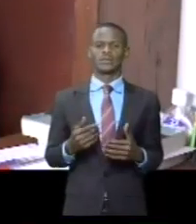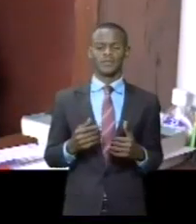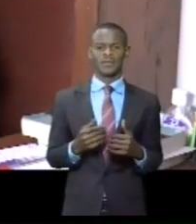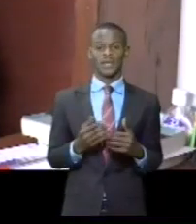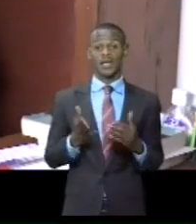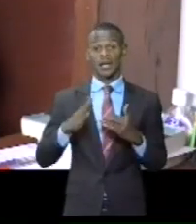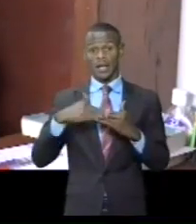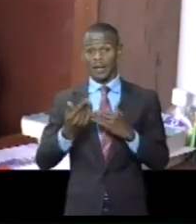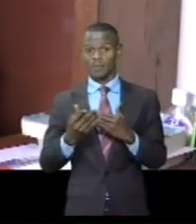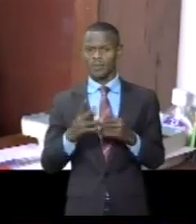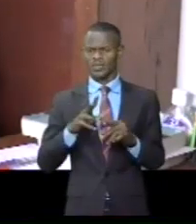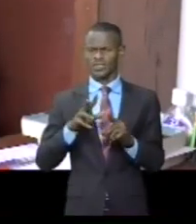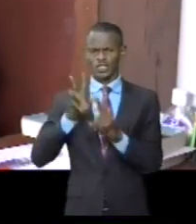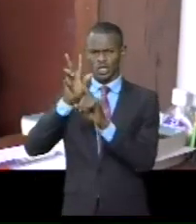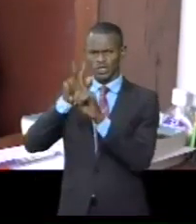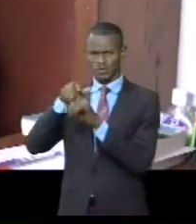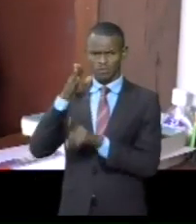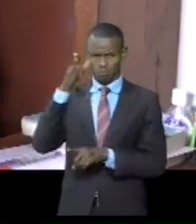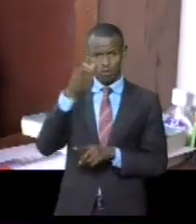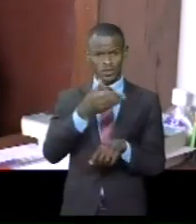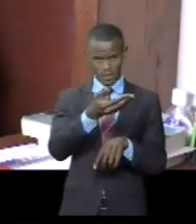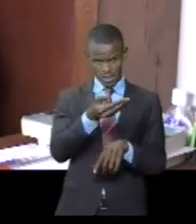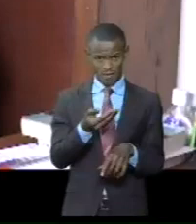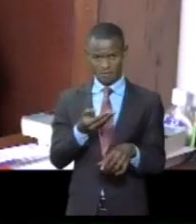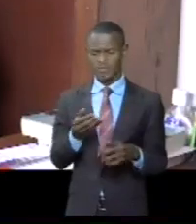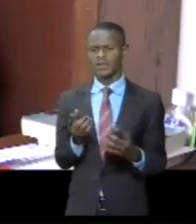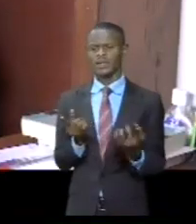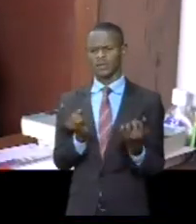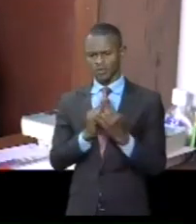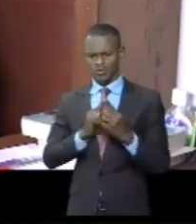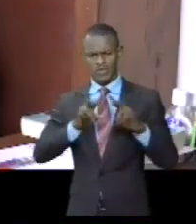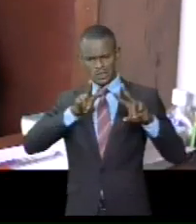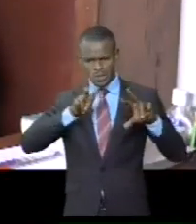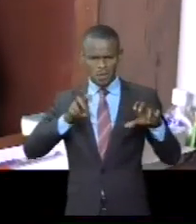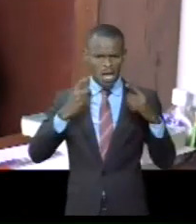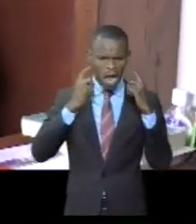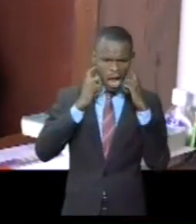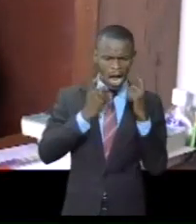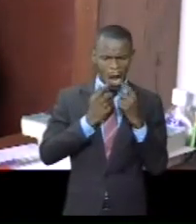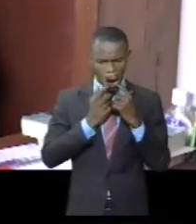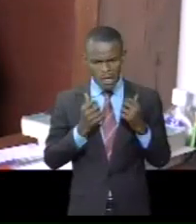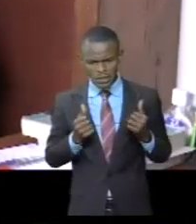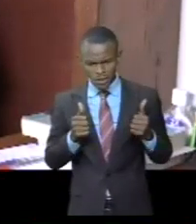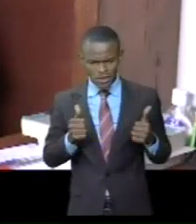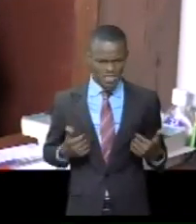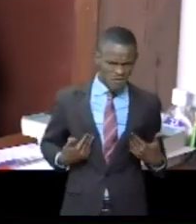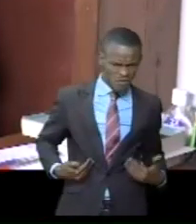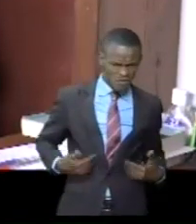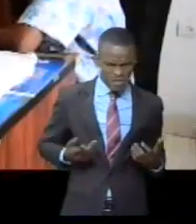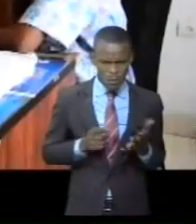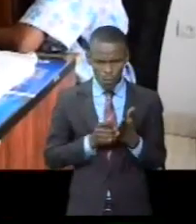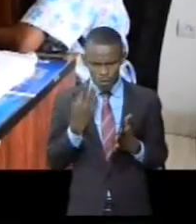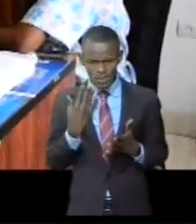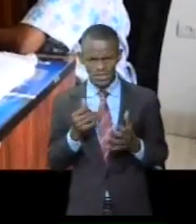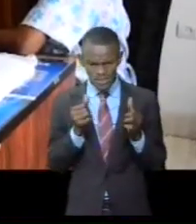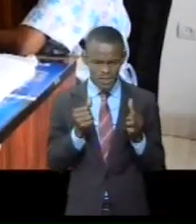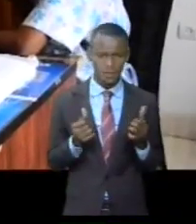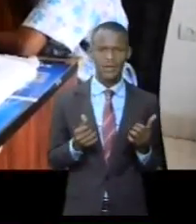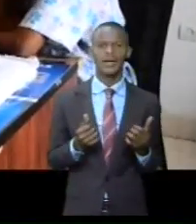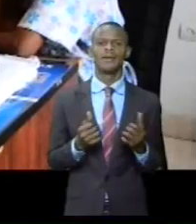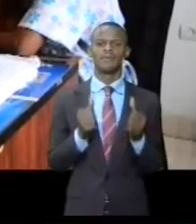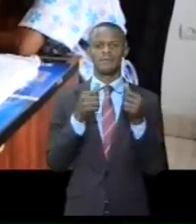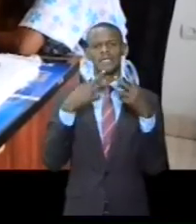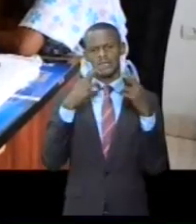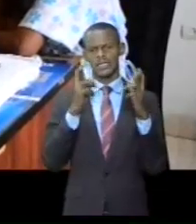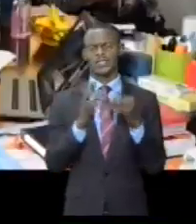on va lui donner un rendez-vous, et il va repasser, on fait les contrôles pour continuer avec le reste. Aujourd'hui,